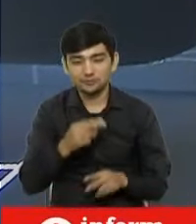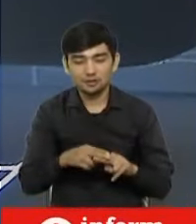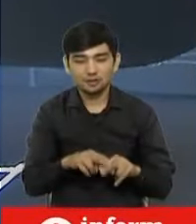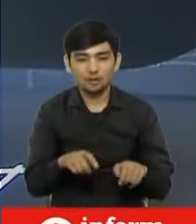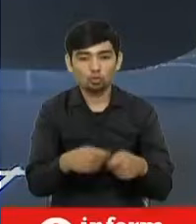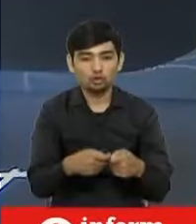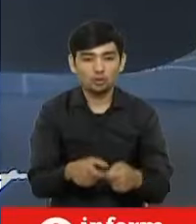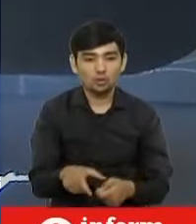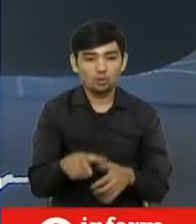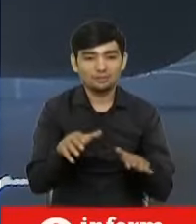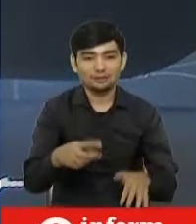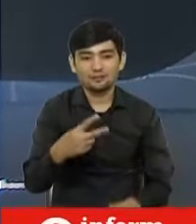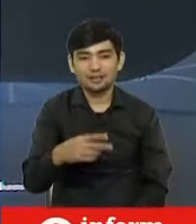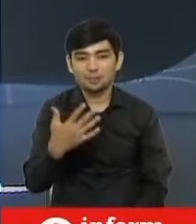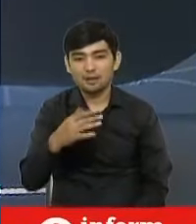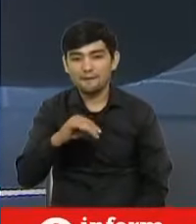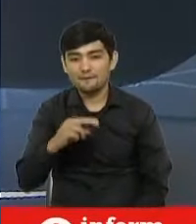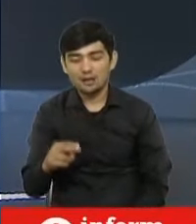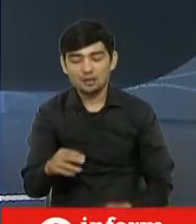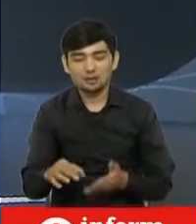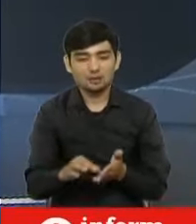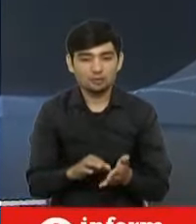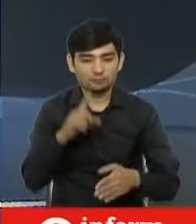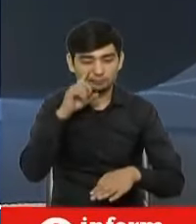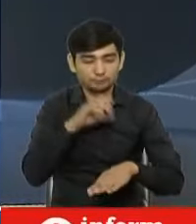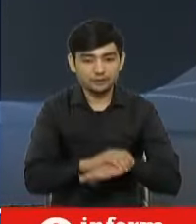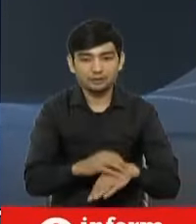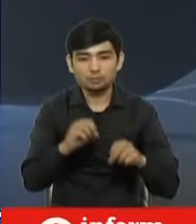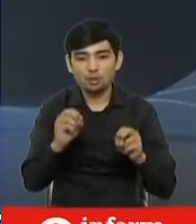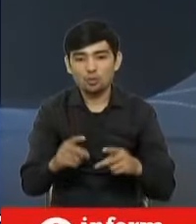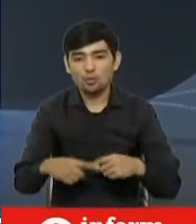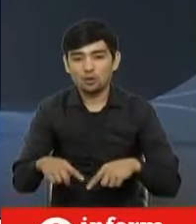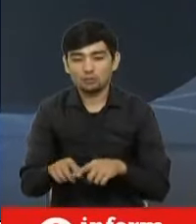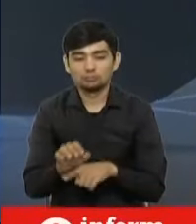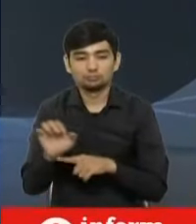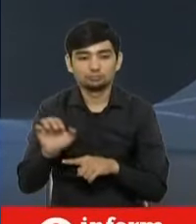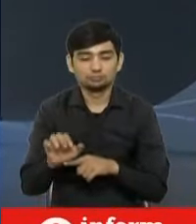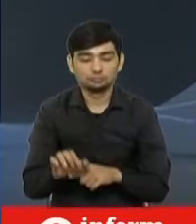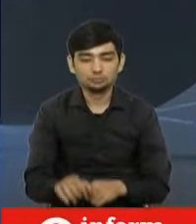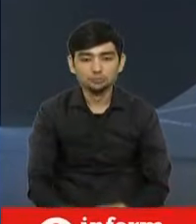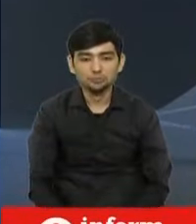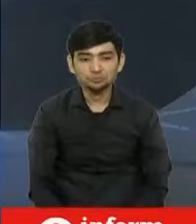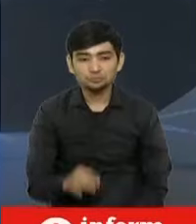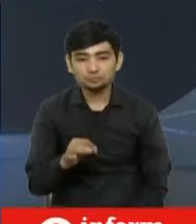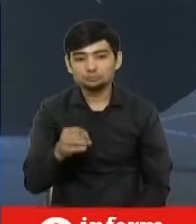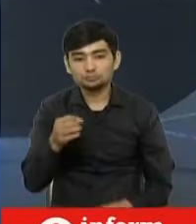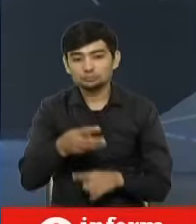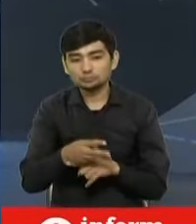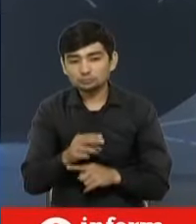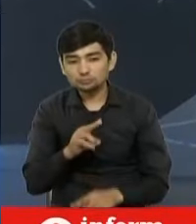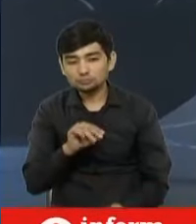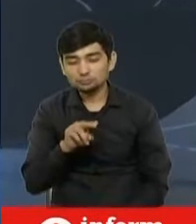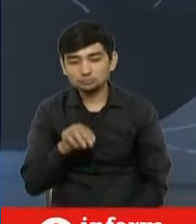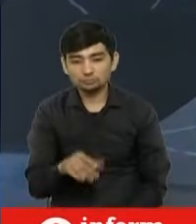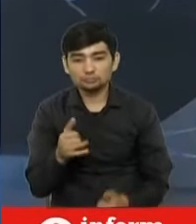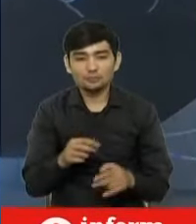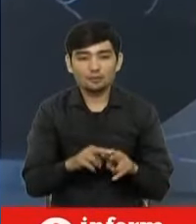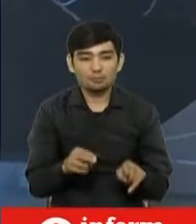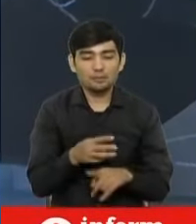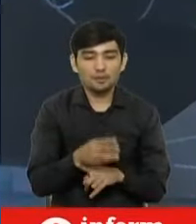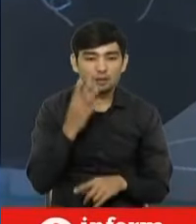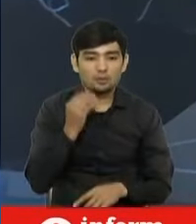бұзушылықтың 25 түрін дәлдікпен таспалап, оны құзырлы органдарға жолдап отырады. Пилоттық жоба ретінде мұндай камералар әзірге тек